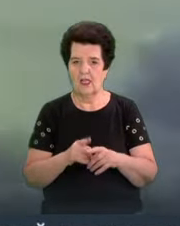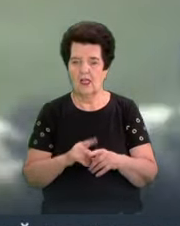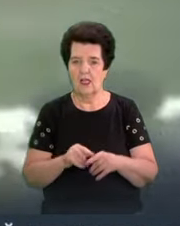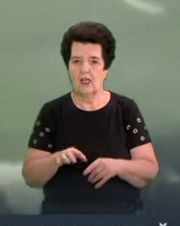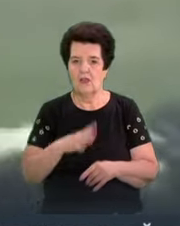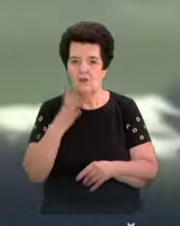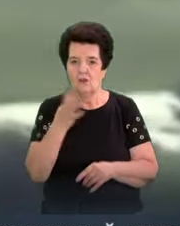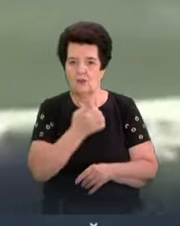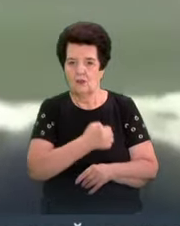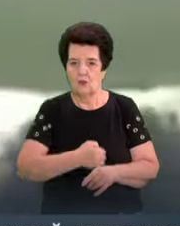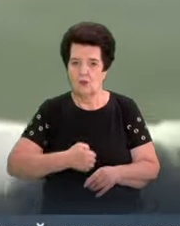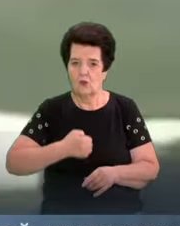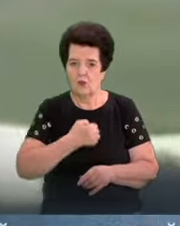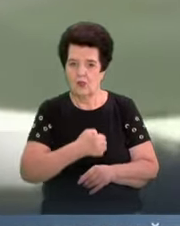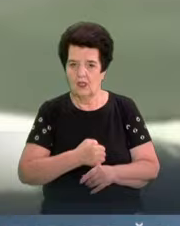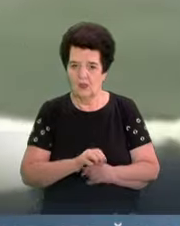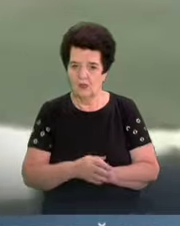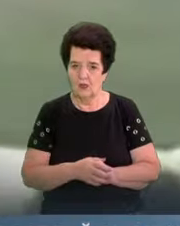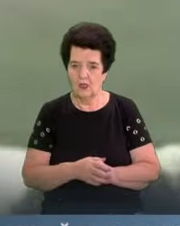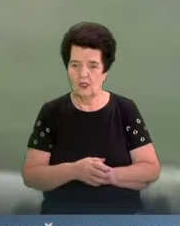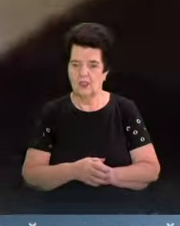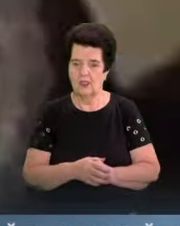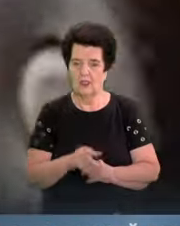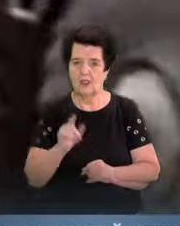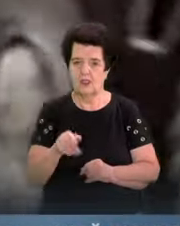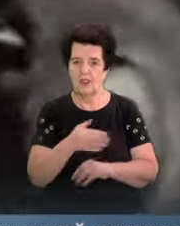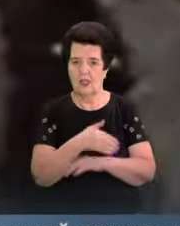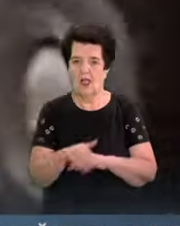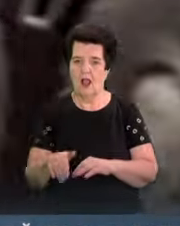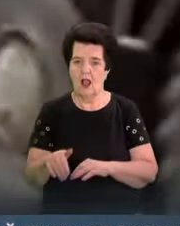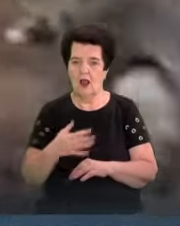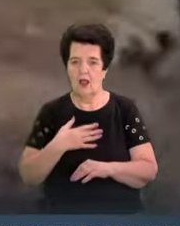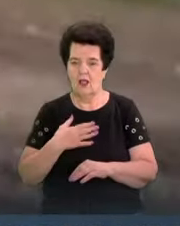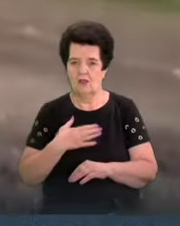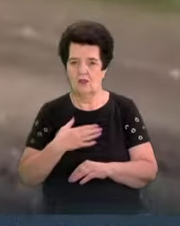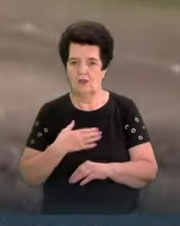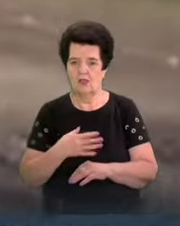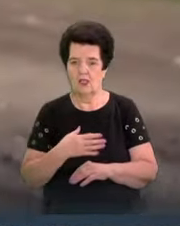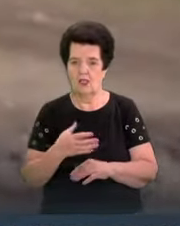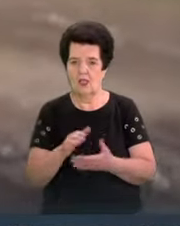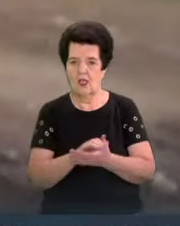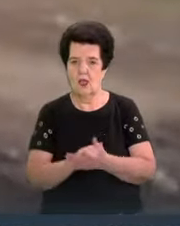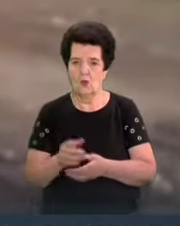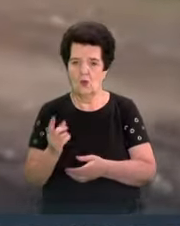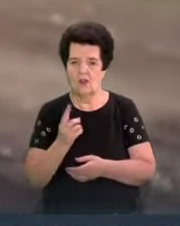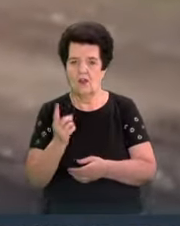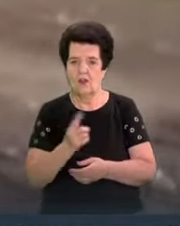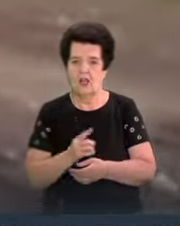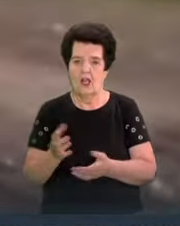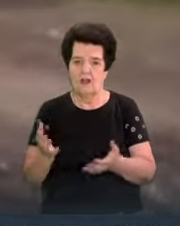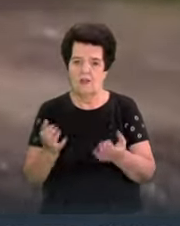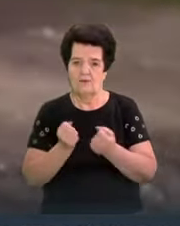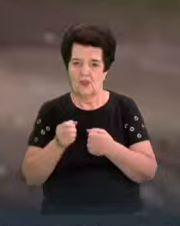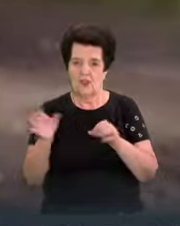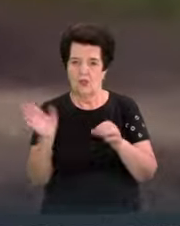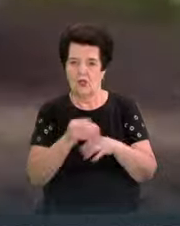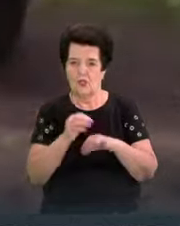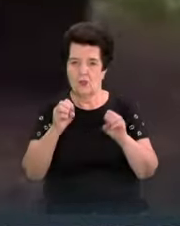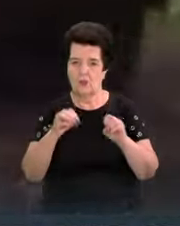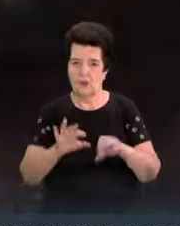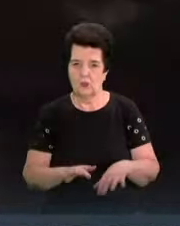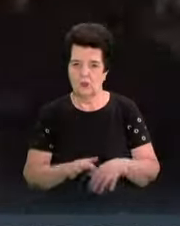ripostă agresorului de prin calea noastră de reunificare. Atunci s-au întreprins toate